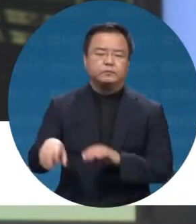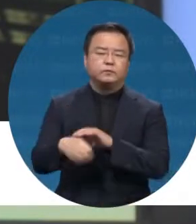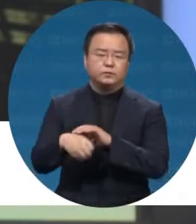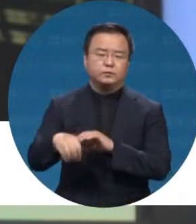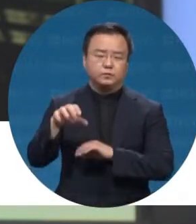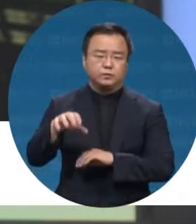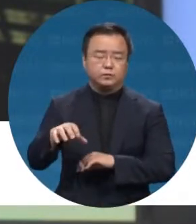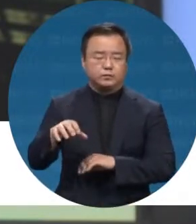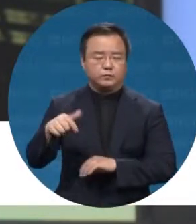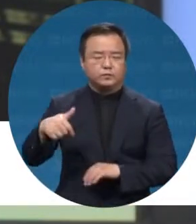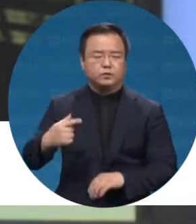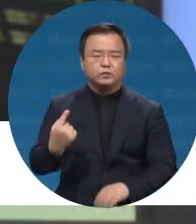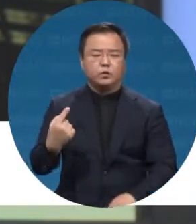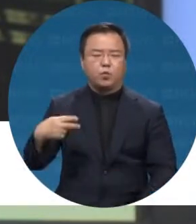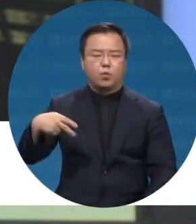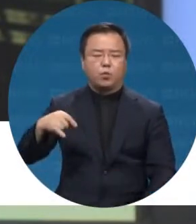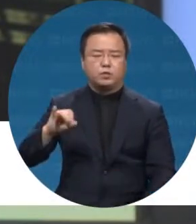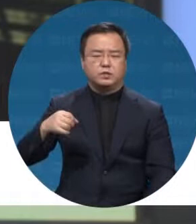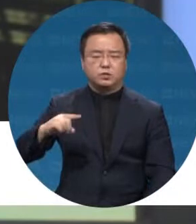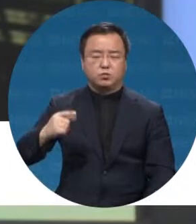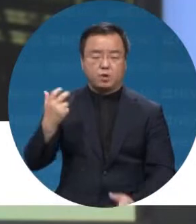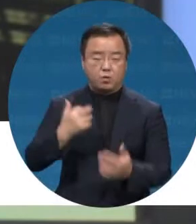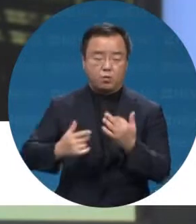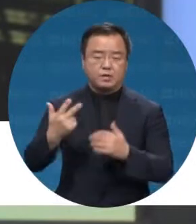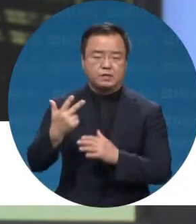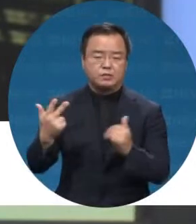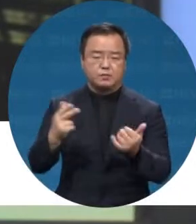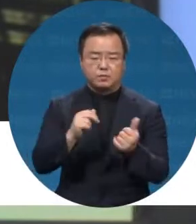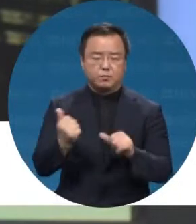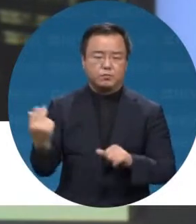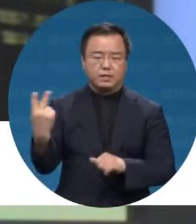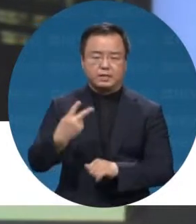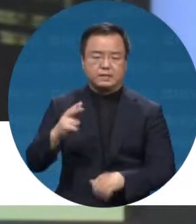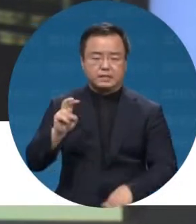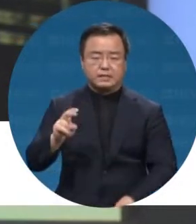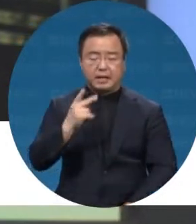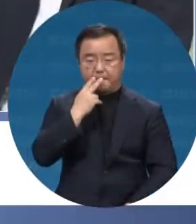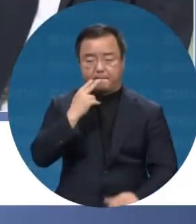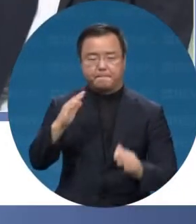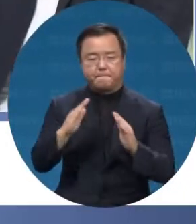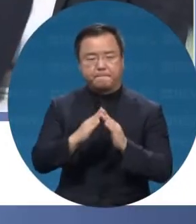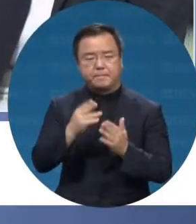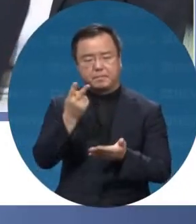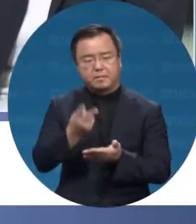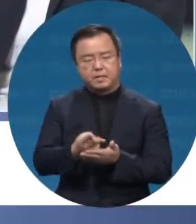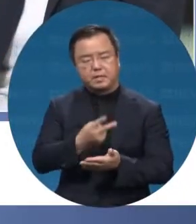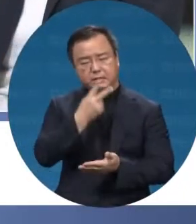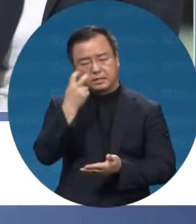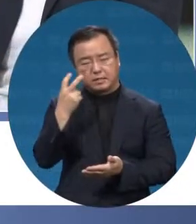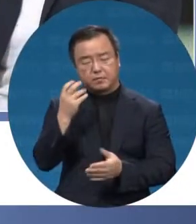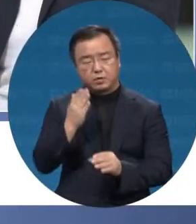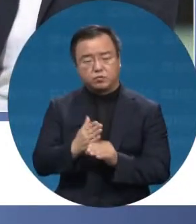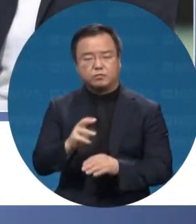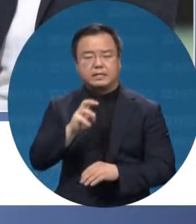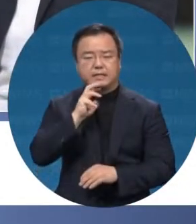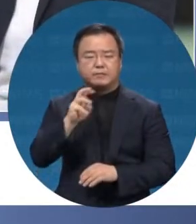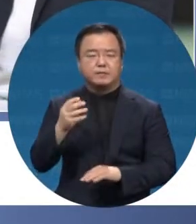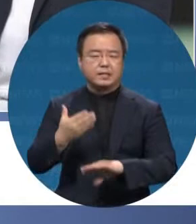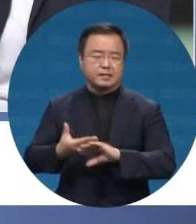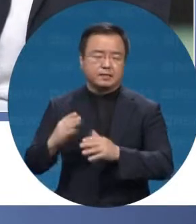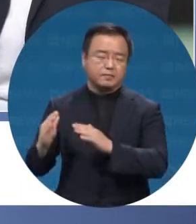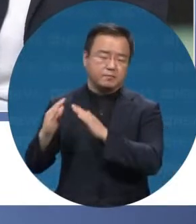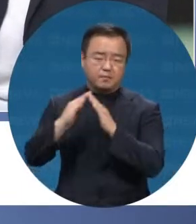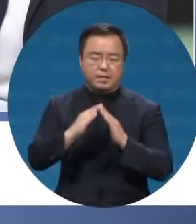종로구 고시원해서 화재가 나서 7명이 사망했고요 2020년에는 비닐하우스에서 잠을 자던 30대 이주민